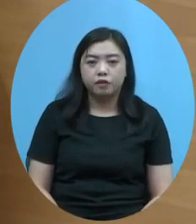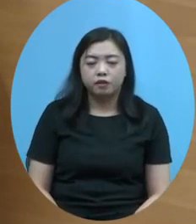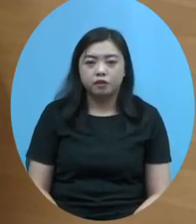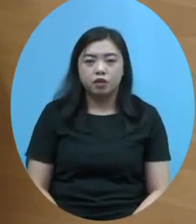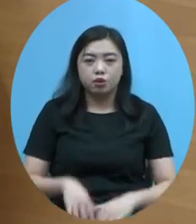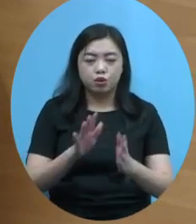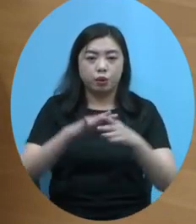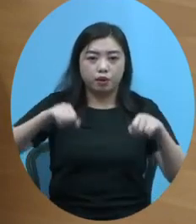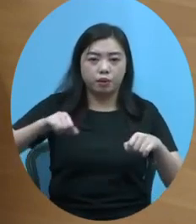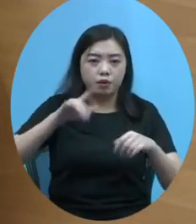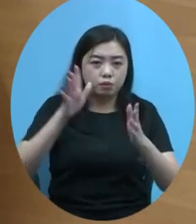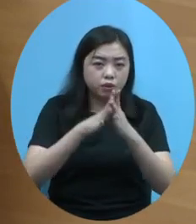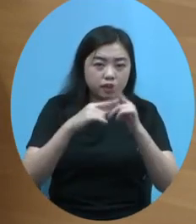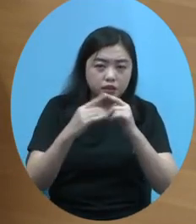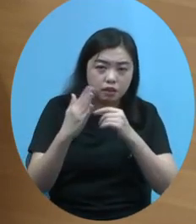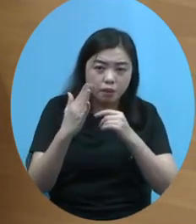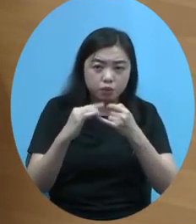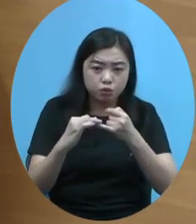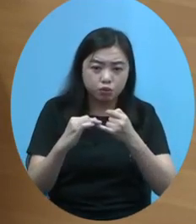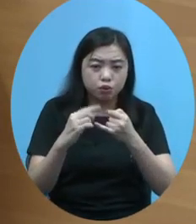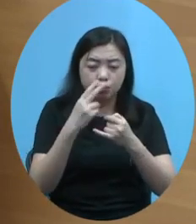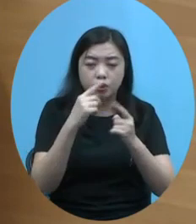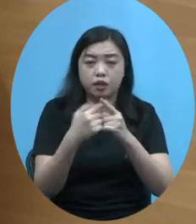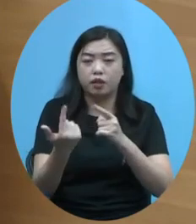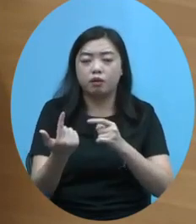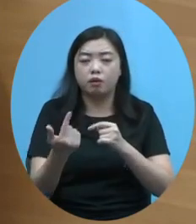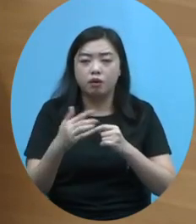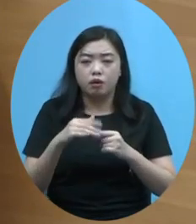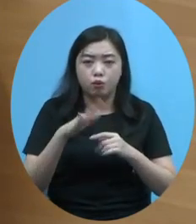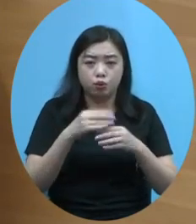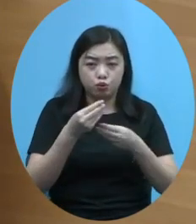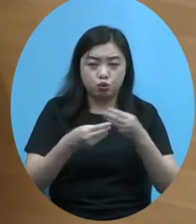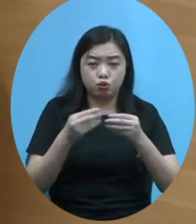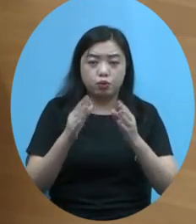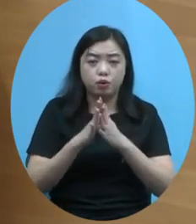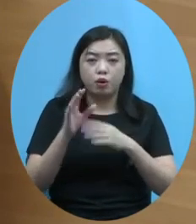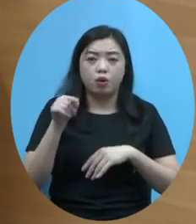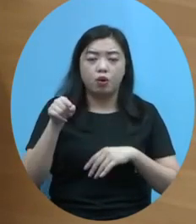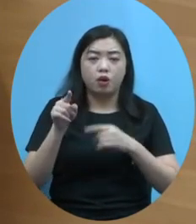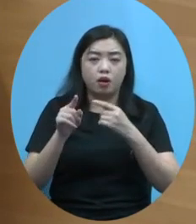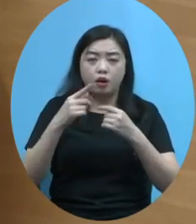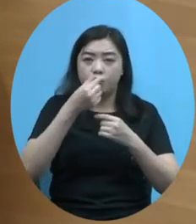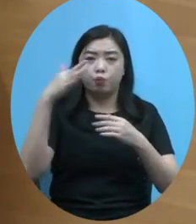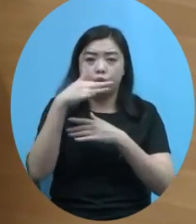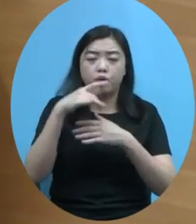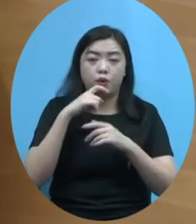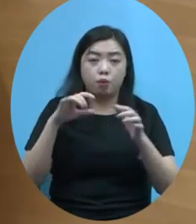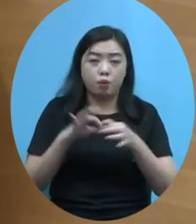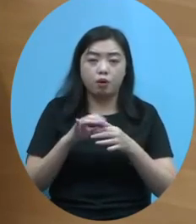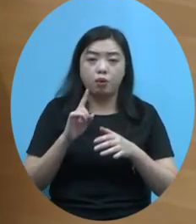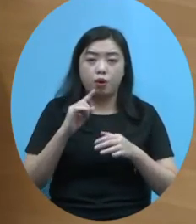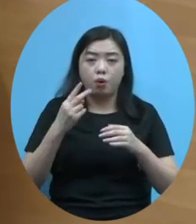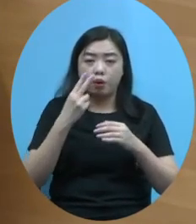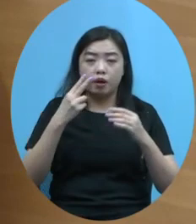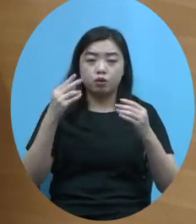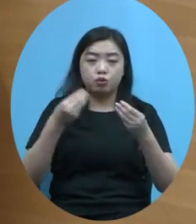盤有冇初步了解係幾多人，同埋即係估計接觸係咪即係個傳播係咪都同嗰個通風有關，定還是係即係空氣